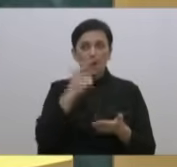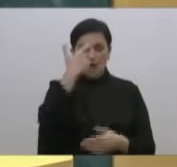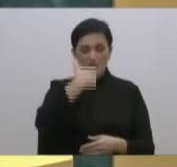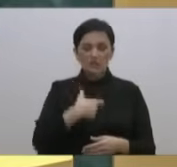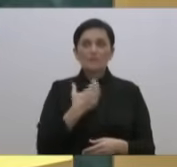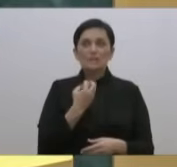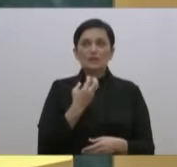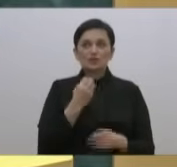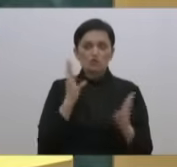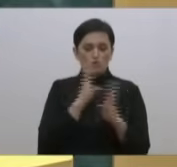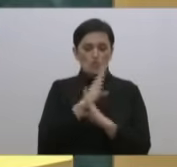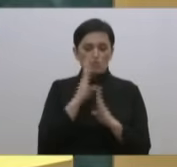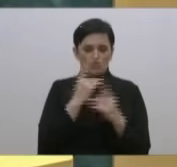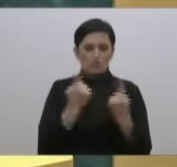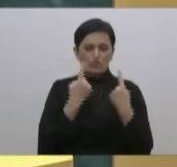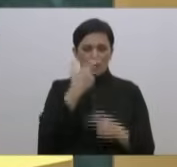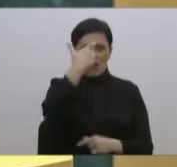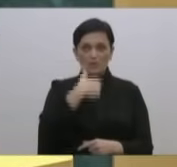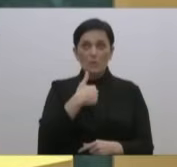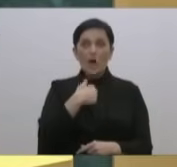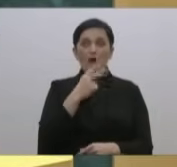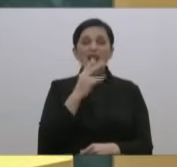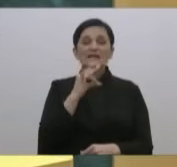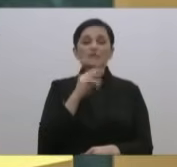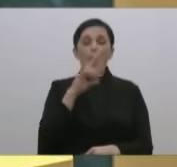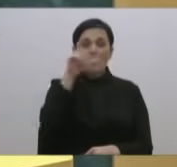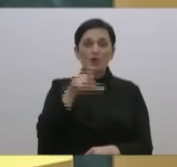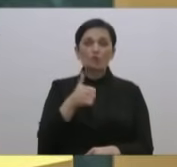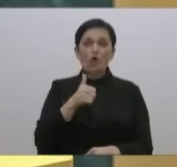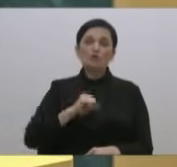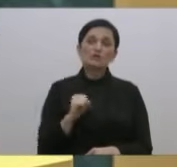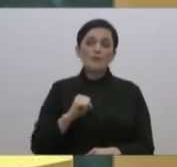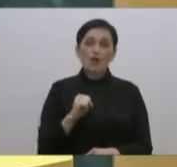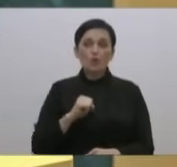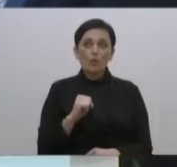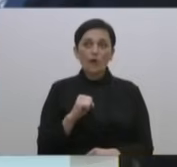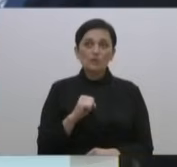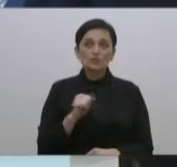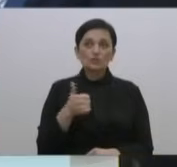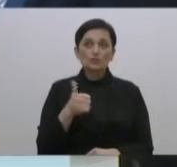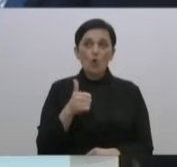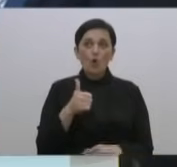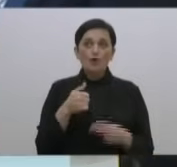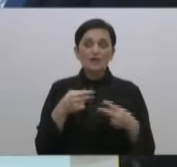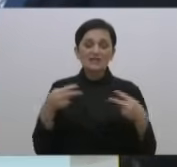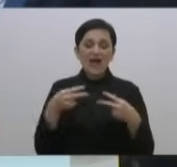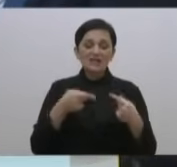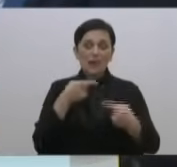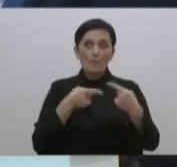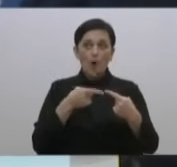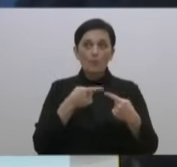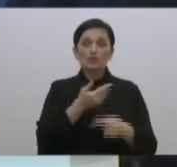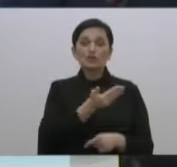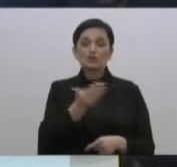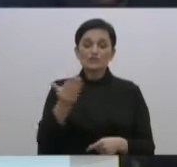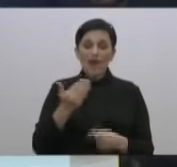კიდე უფრო ბუნებრივი რომ ვიყო, მე ირაკლი კობახიძე ამ შემთხვევაში როგორც მეგობარს, როგორც თანამებრძოლს, თქვენს